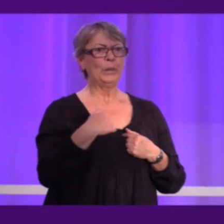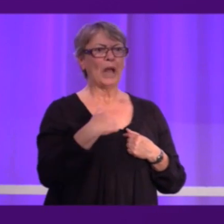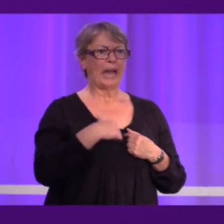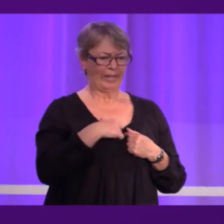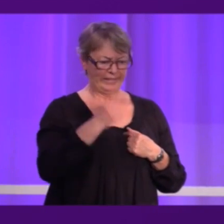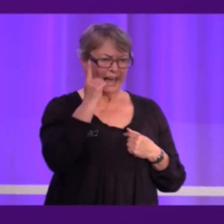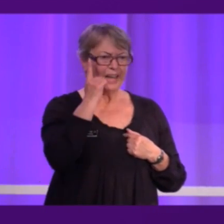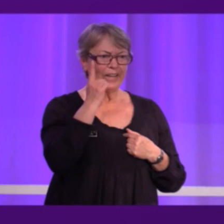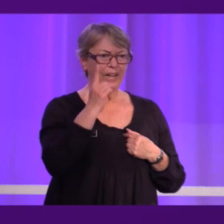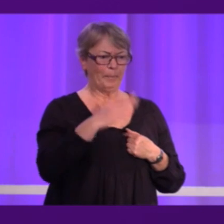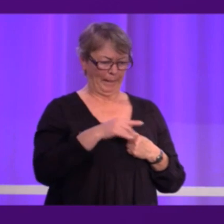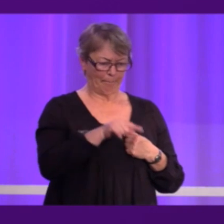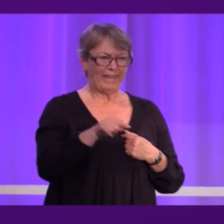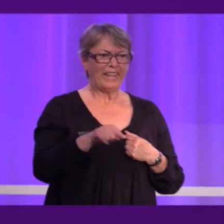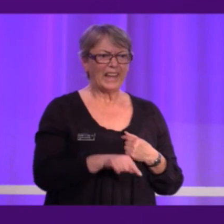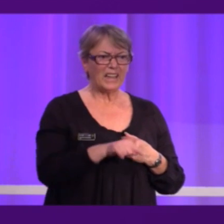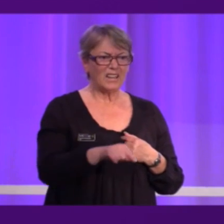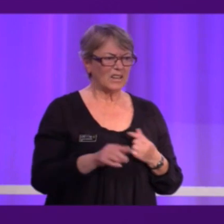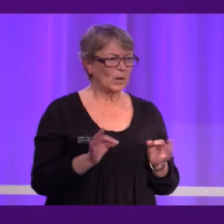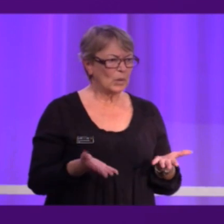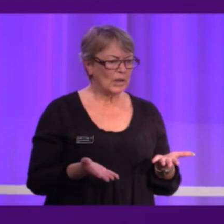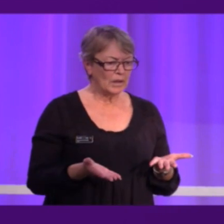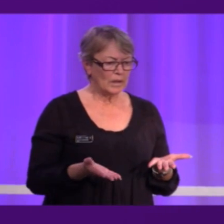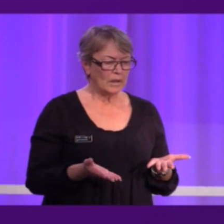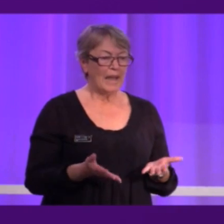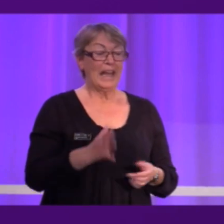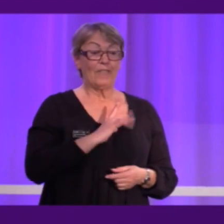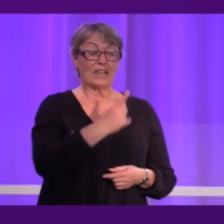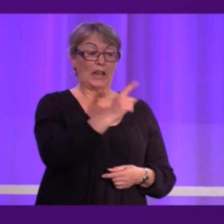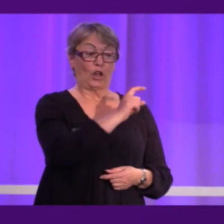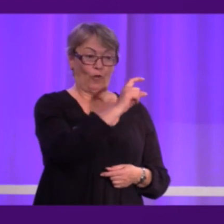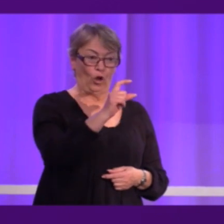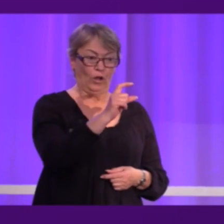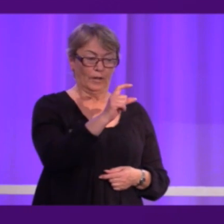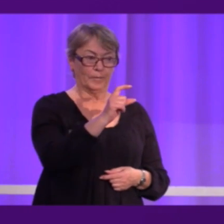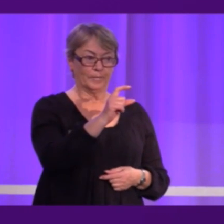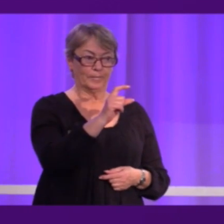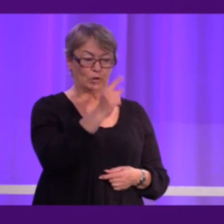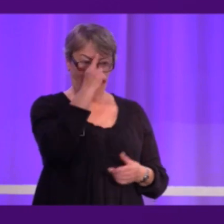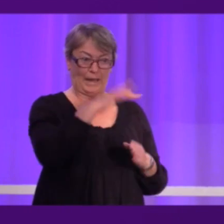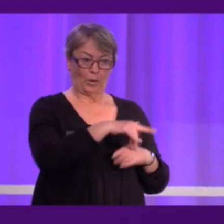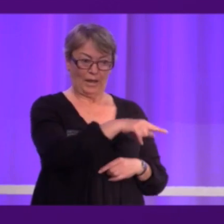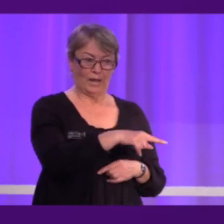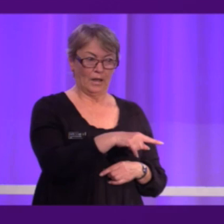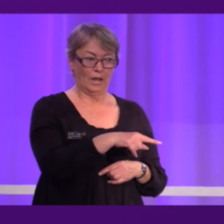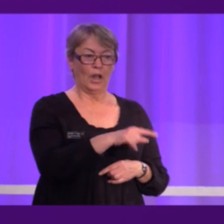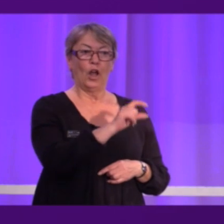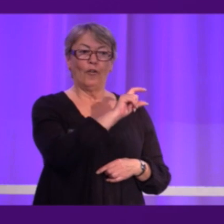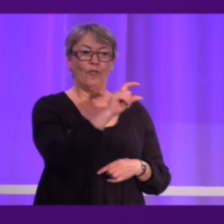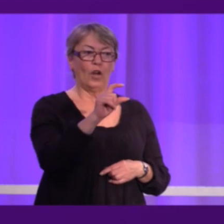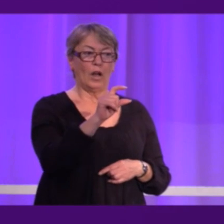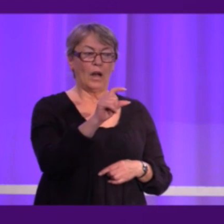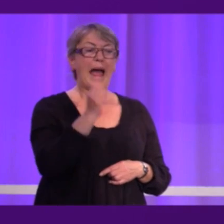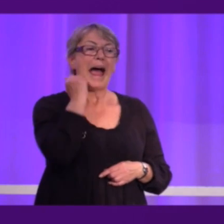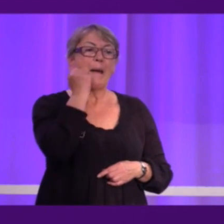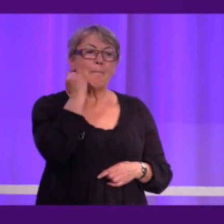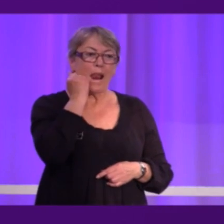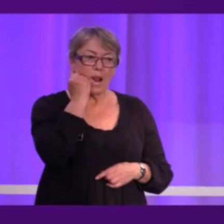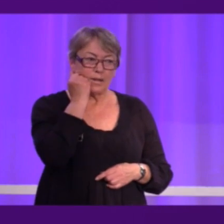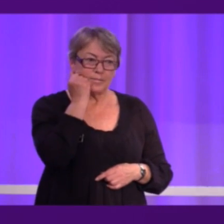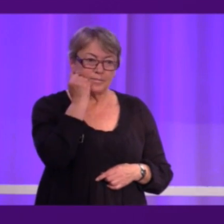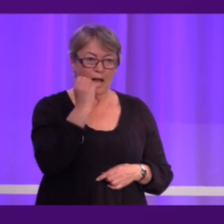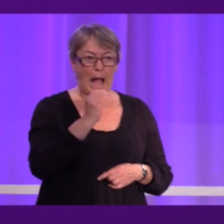en telefon med pekskärm? Men det fanns ett företag som hade tänkt på just det, nämligen företaget Apple. Det